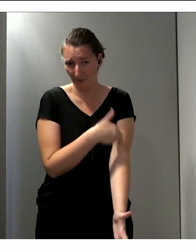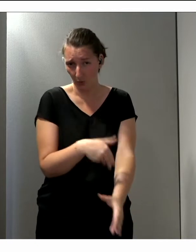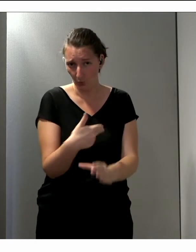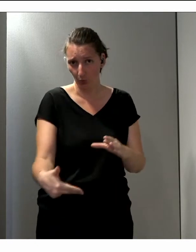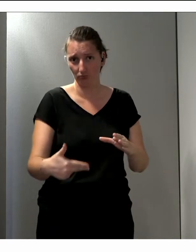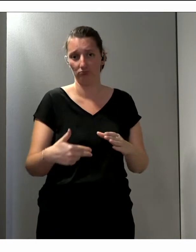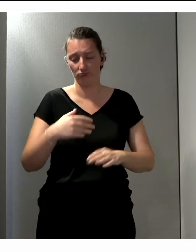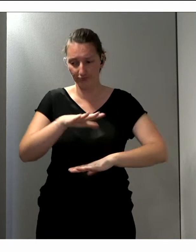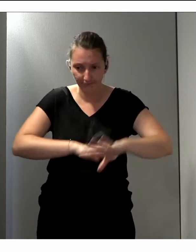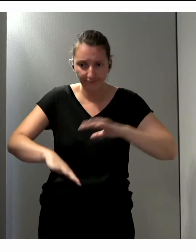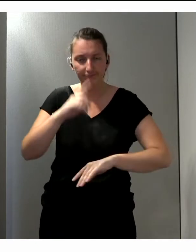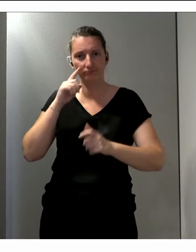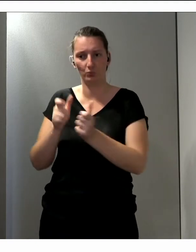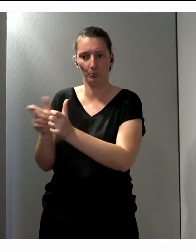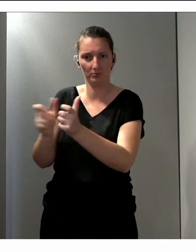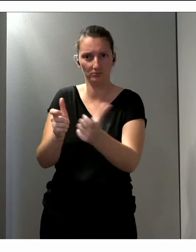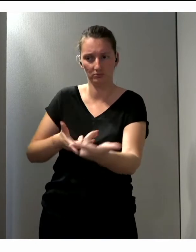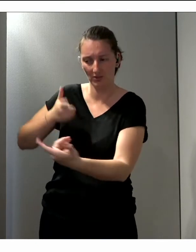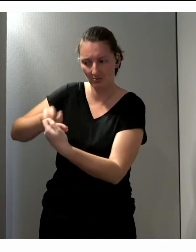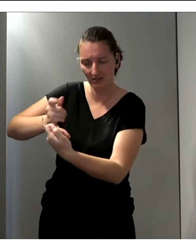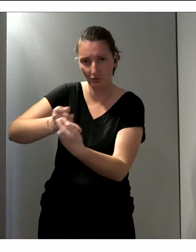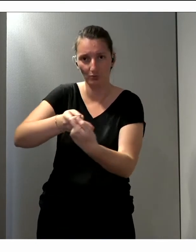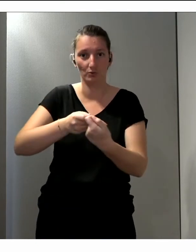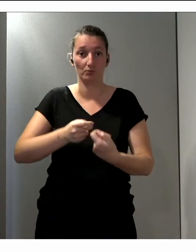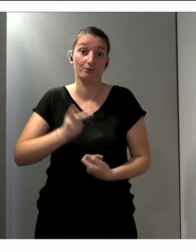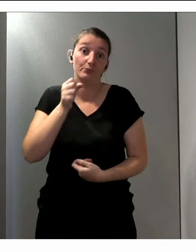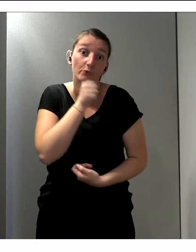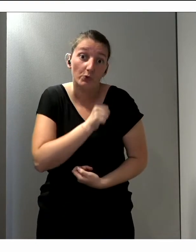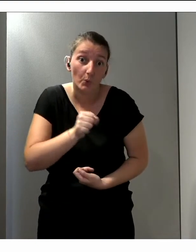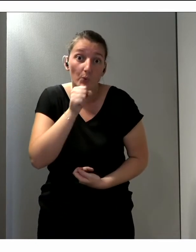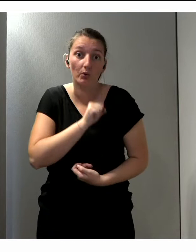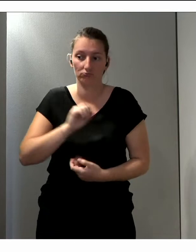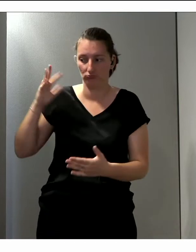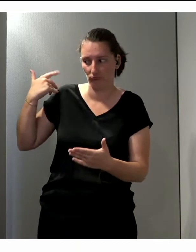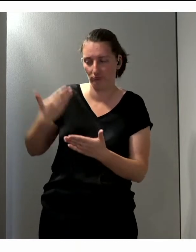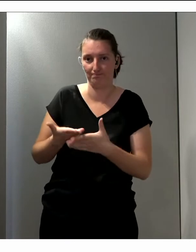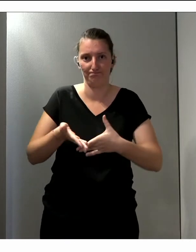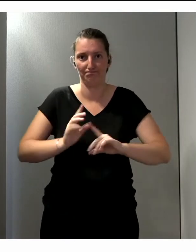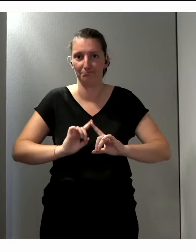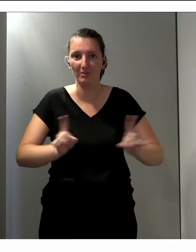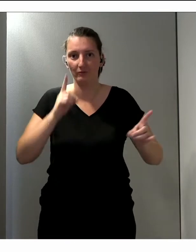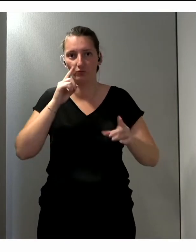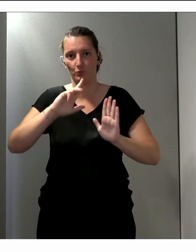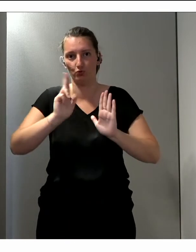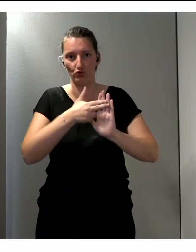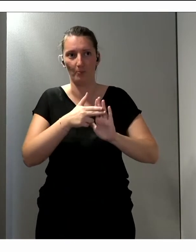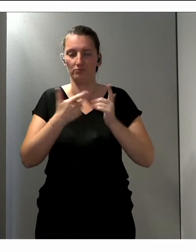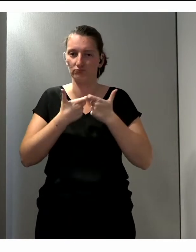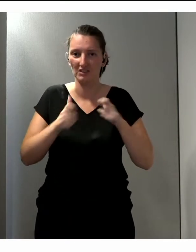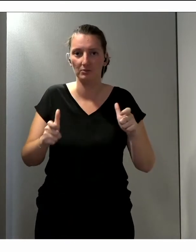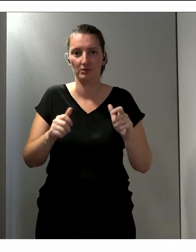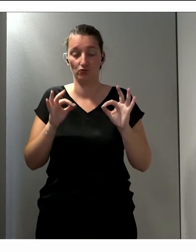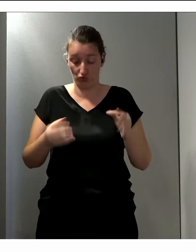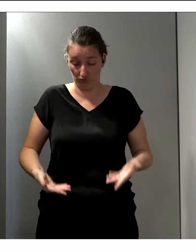dans l'adaptation d'un certain nombre d'établissements pénitentiaires qui sont plus vétustes, eux, qui n'étaient pas construits sur ces normes-là, et pour lesquels nous faisons